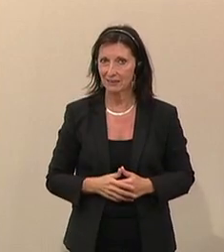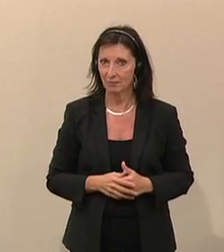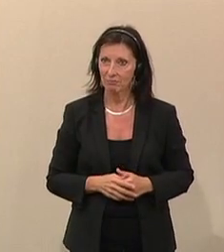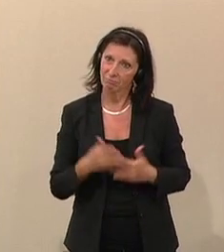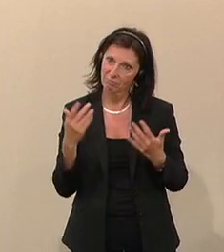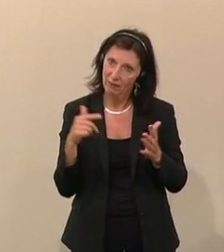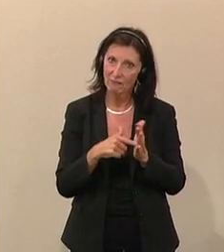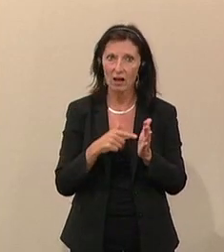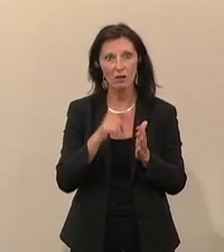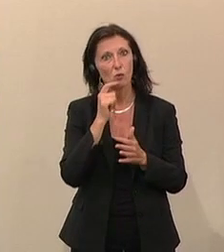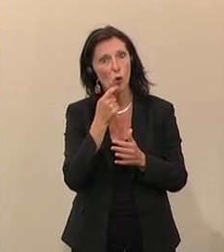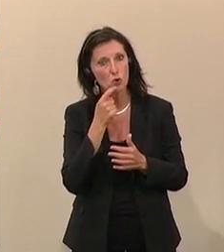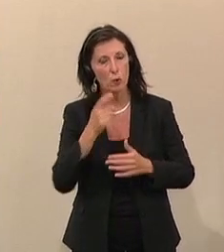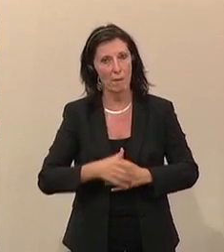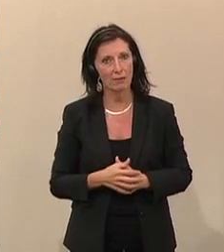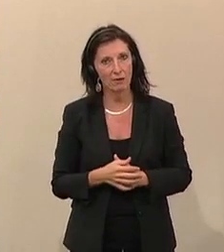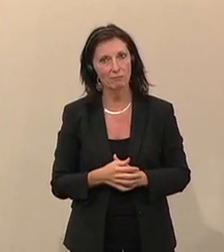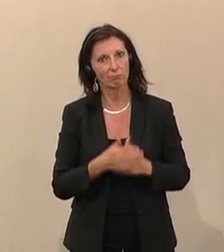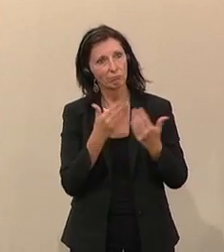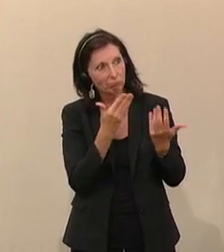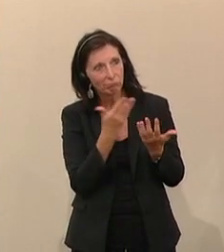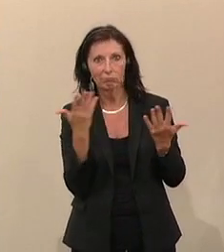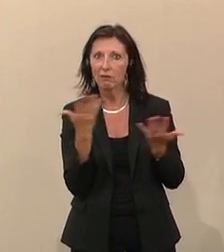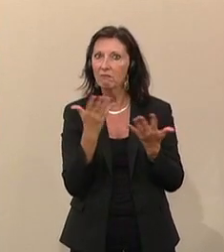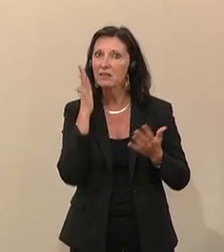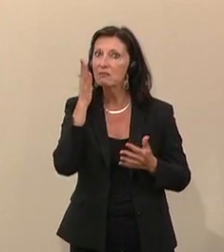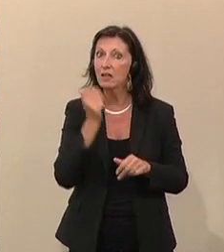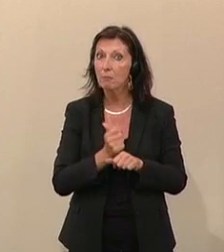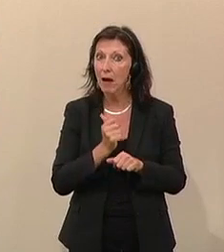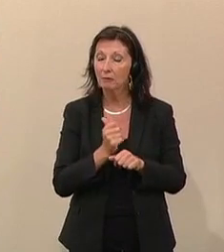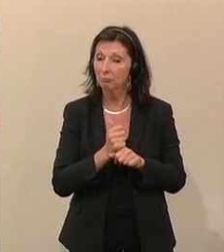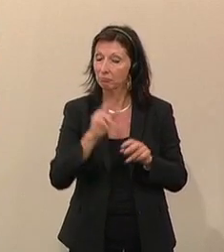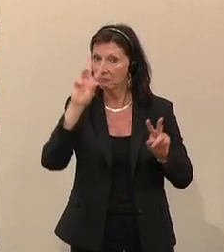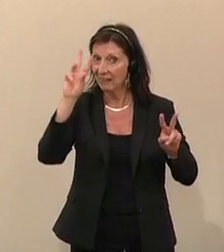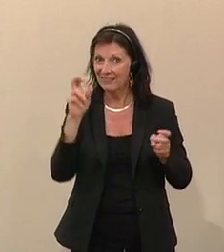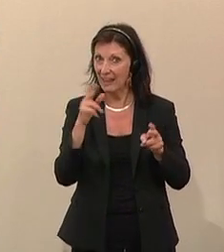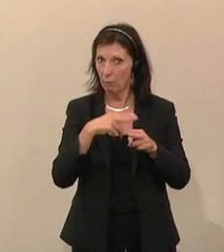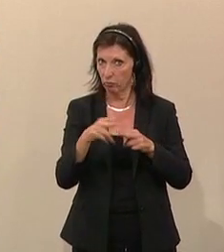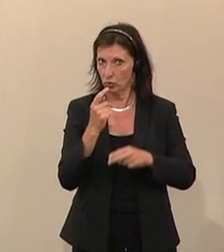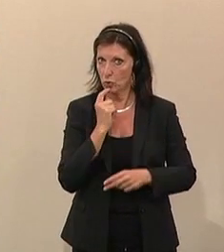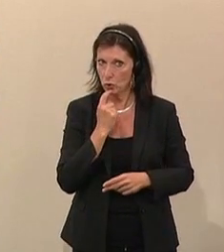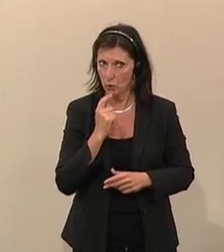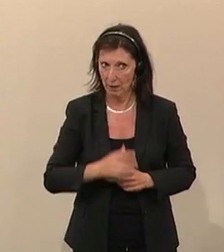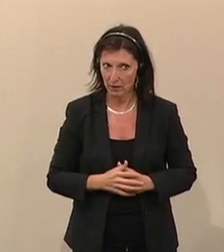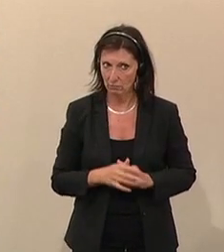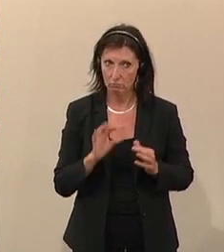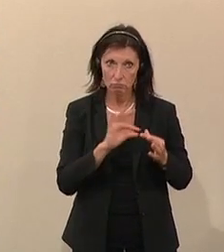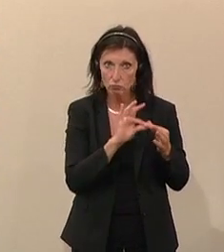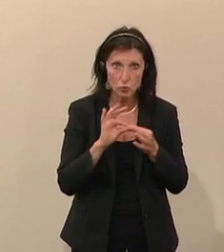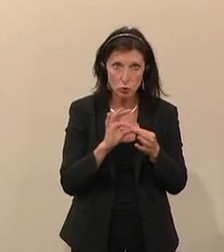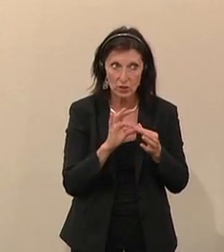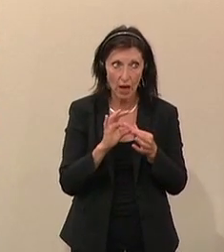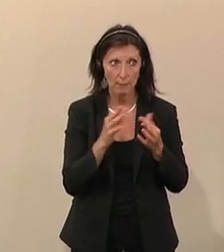sinne der konsumenten und dementsprechend weiter bringen wird ein thema das also gerade für konsumenten im blick ich